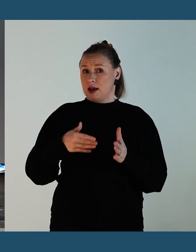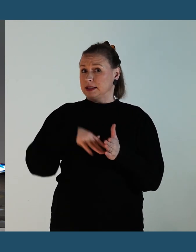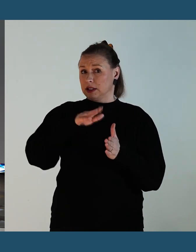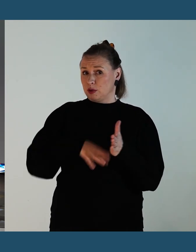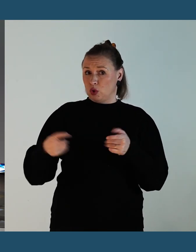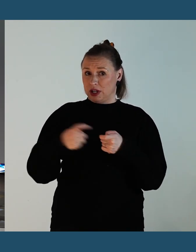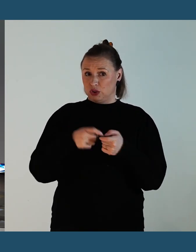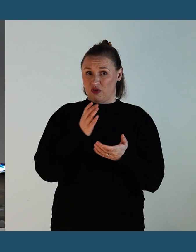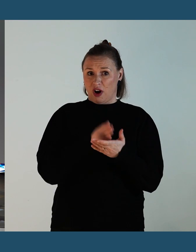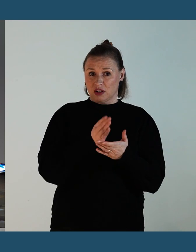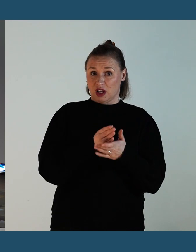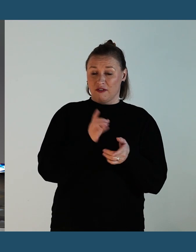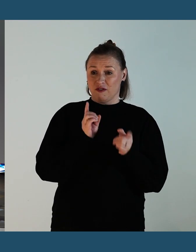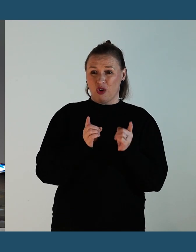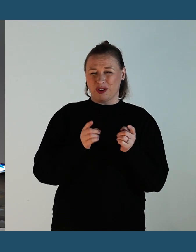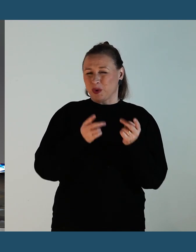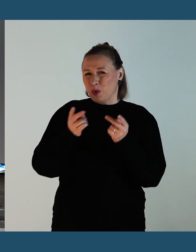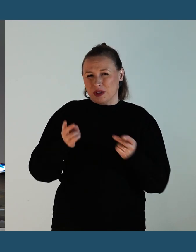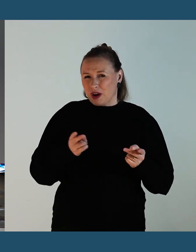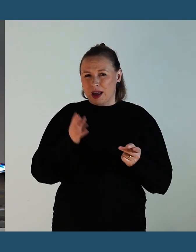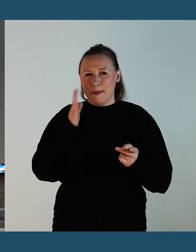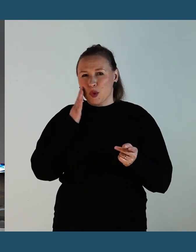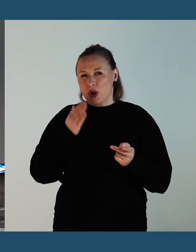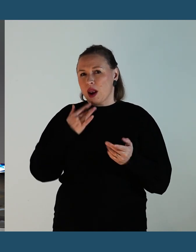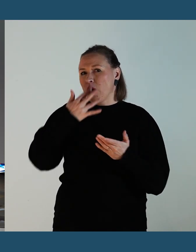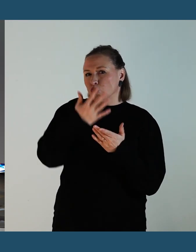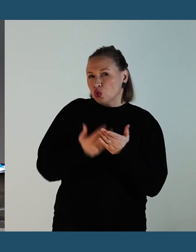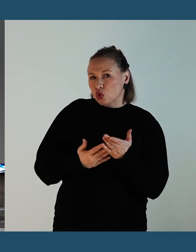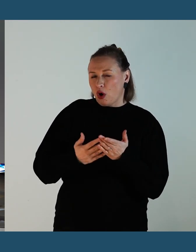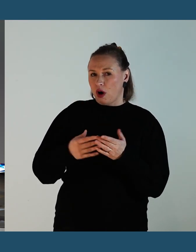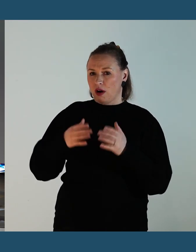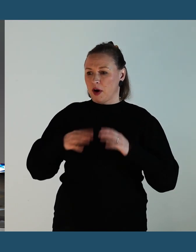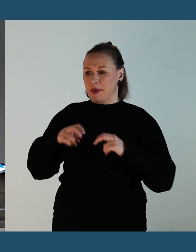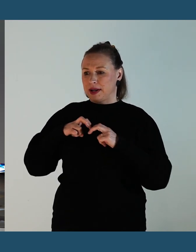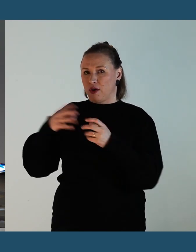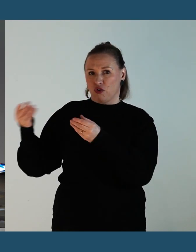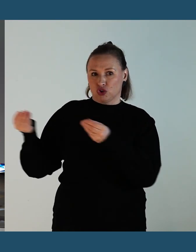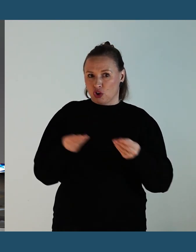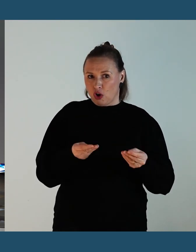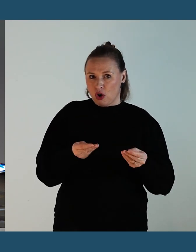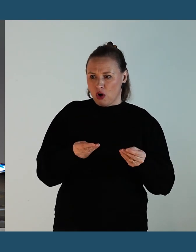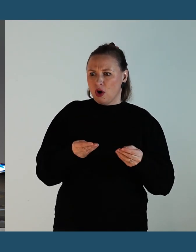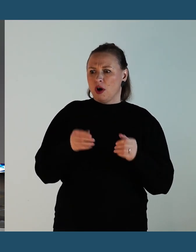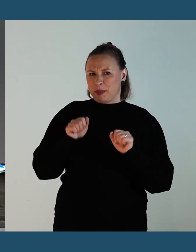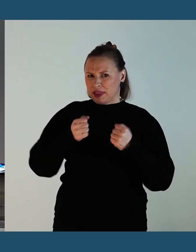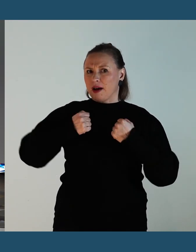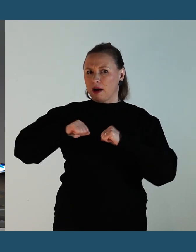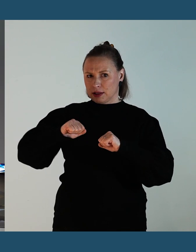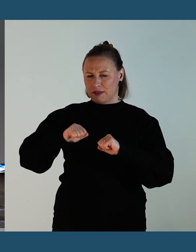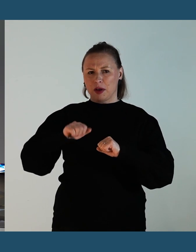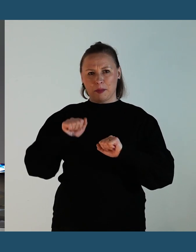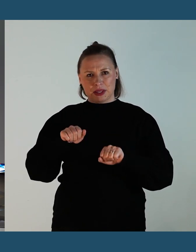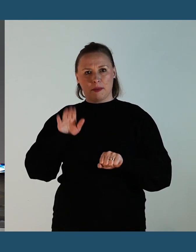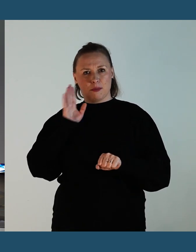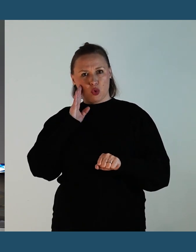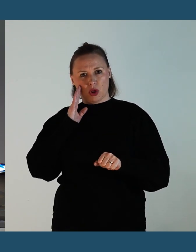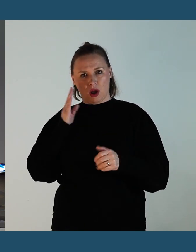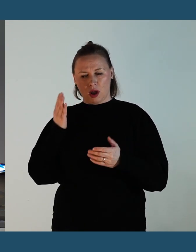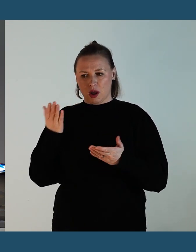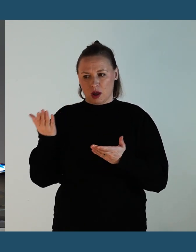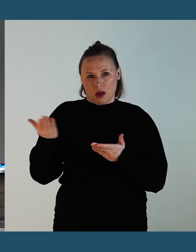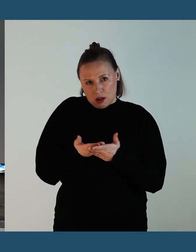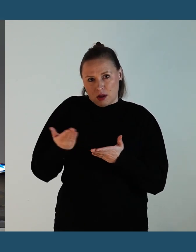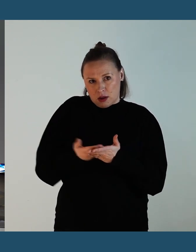lausuntoa vammaisneuvostolta. Eli pitäisi ehdottomasti olla aktiivisempi myös sen kuulemisen suhteen. Ja itse mulle niin